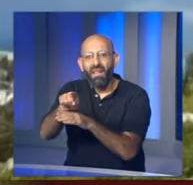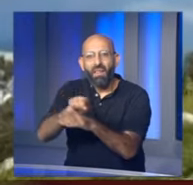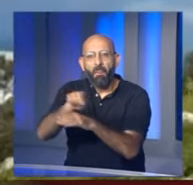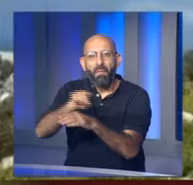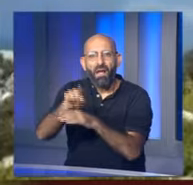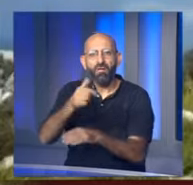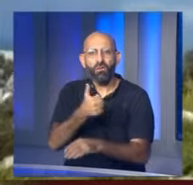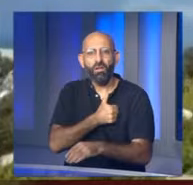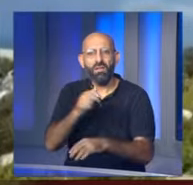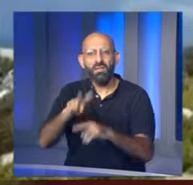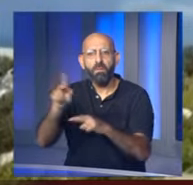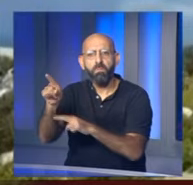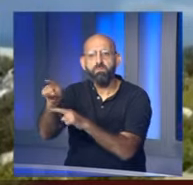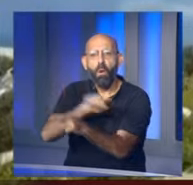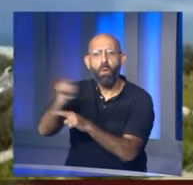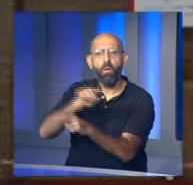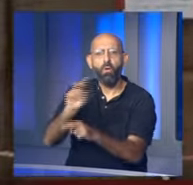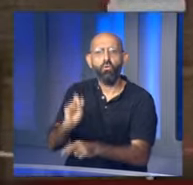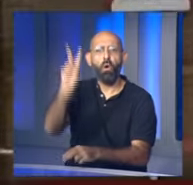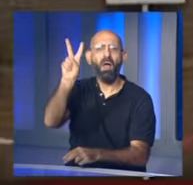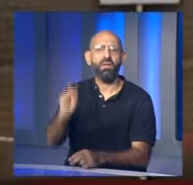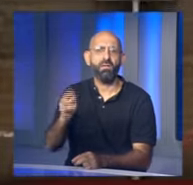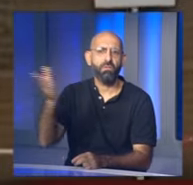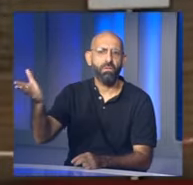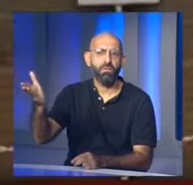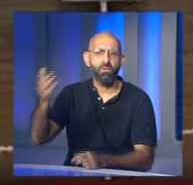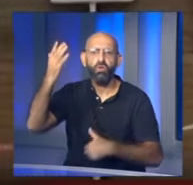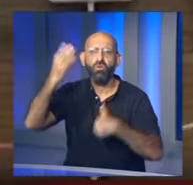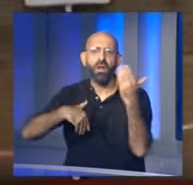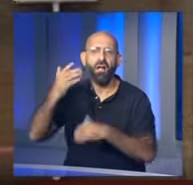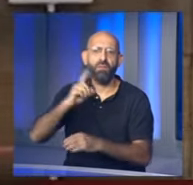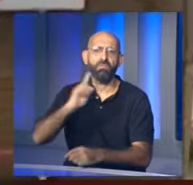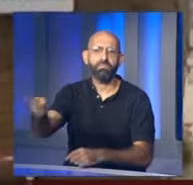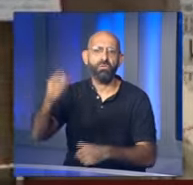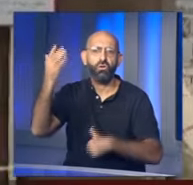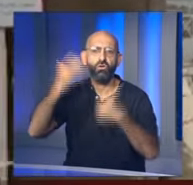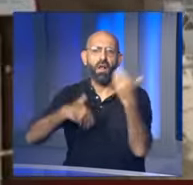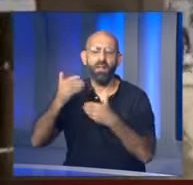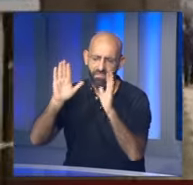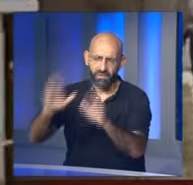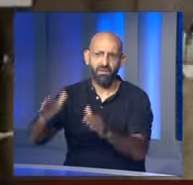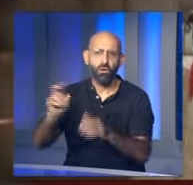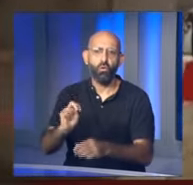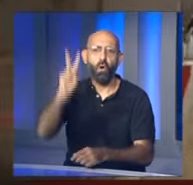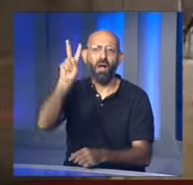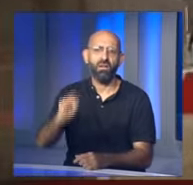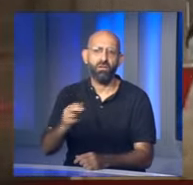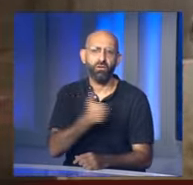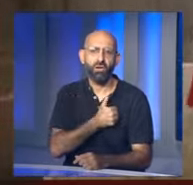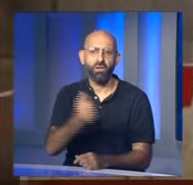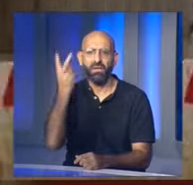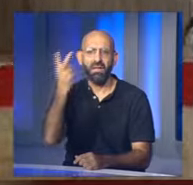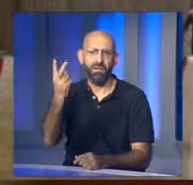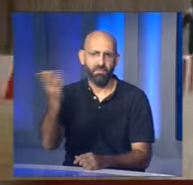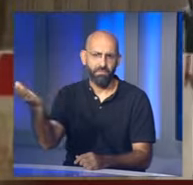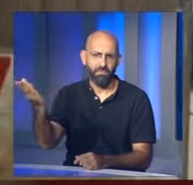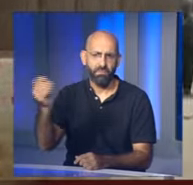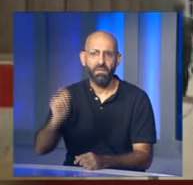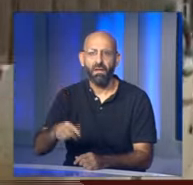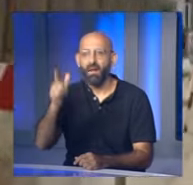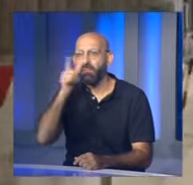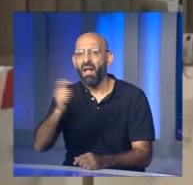تابعه للجيش الاسرائيلي النار من سلاحها باتجاه برج مراقبه في مقر اليونيفل في الناقوره فاصابت بشكل